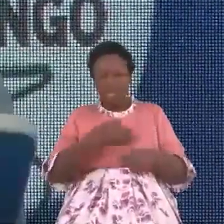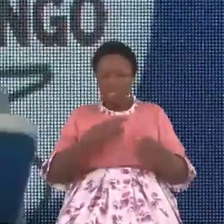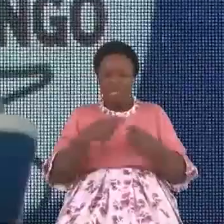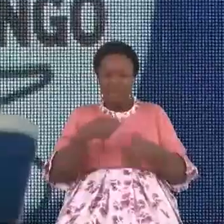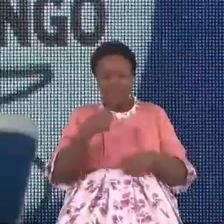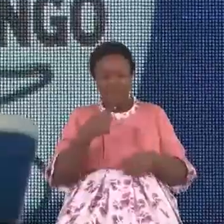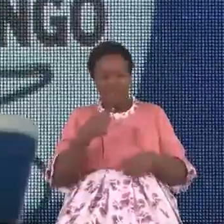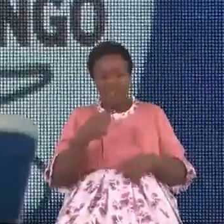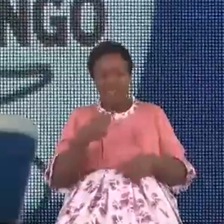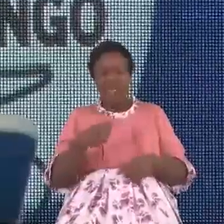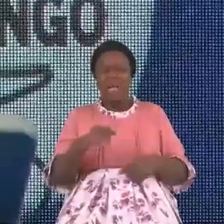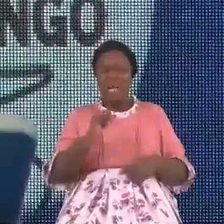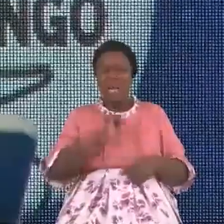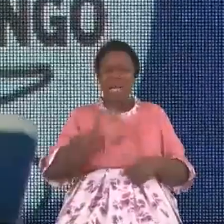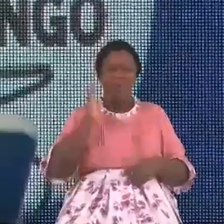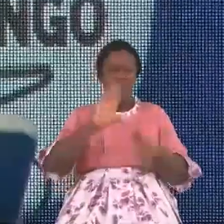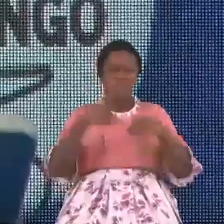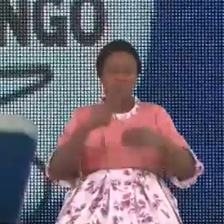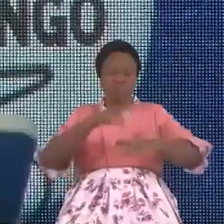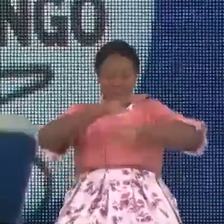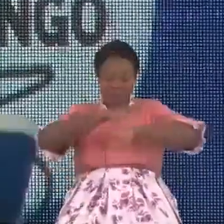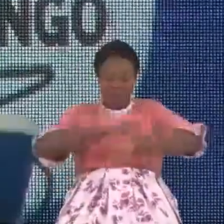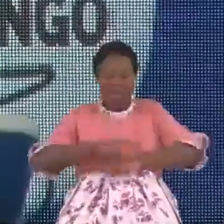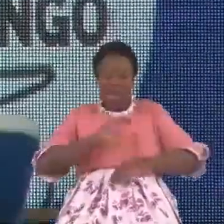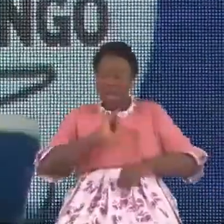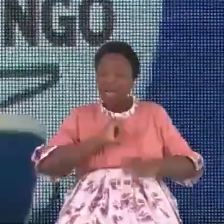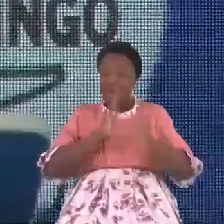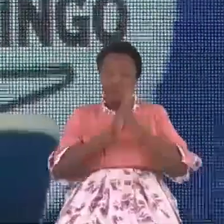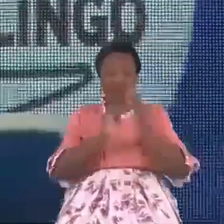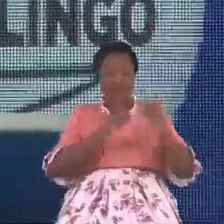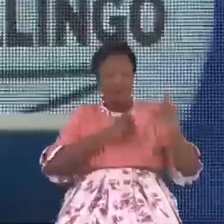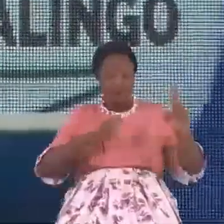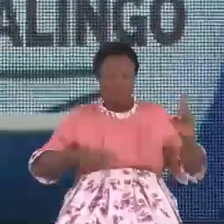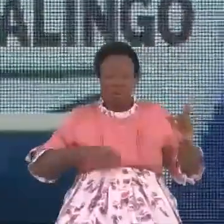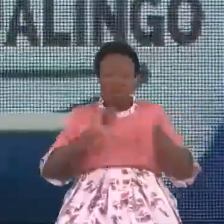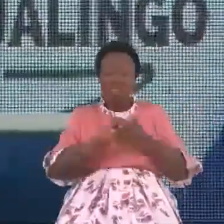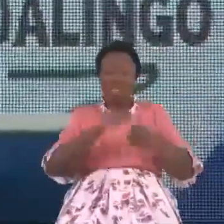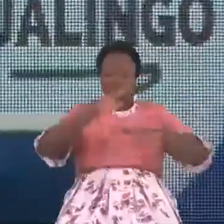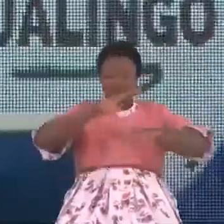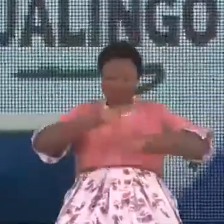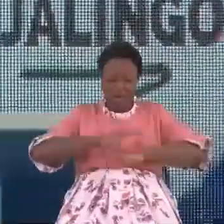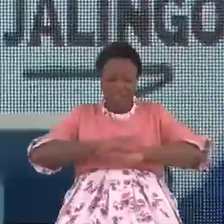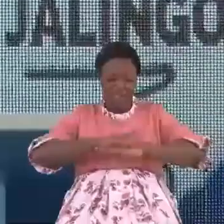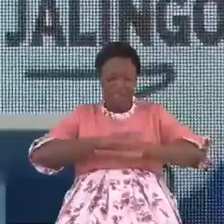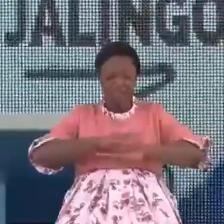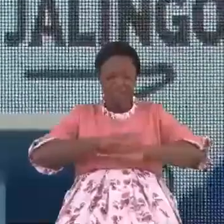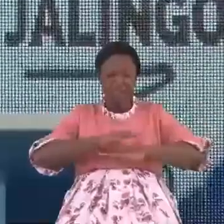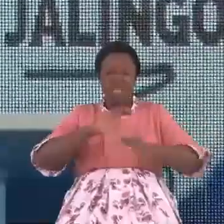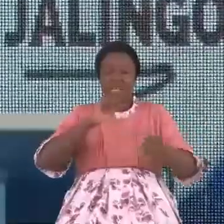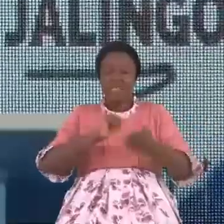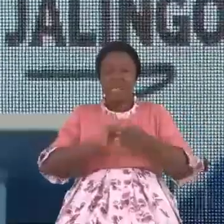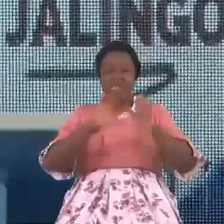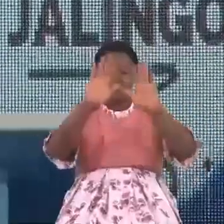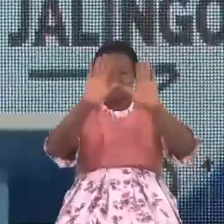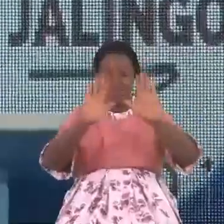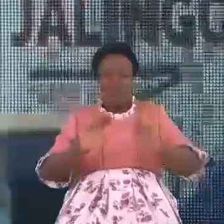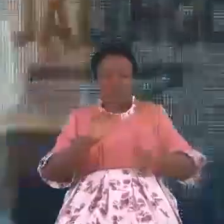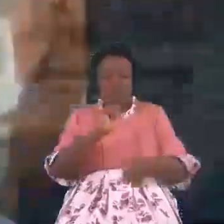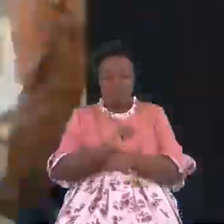ike. Onye nwanyị, izu ike ahụ, ihe ịrịba ama ahụ, ọgwụgwọ nsọ